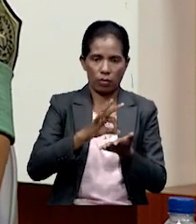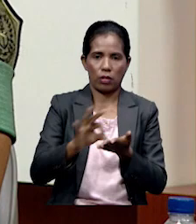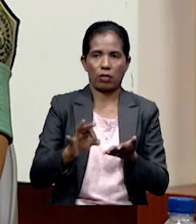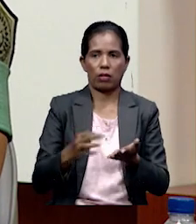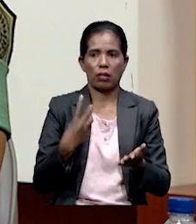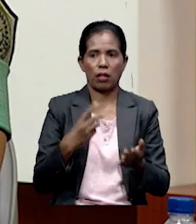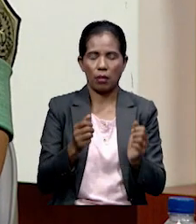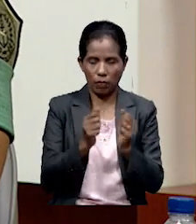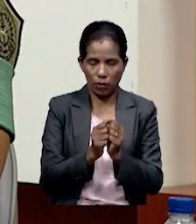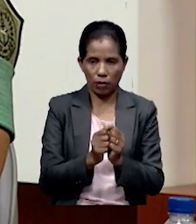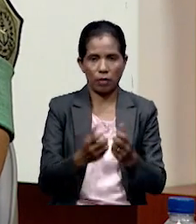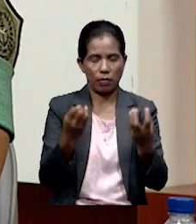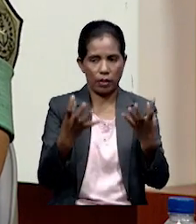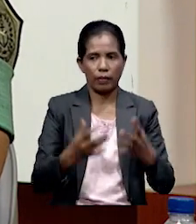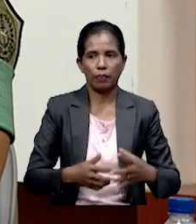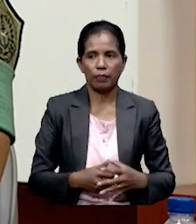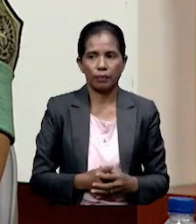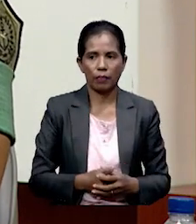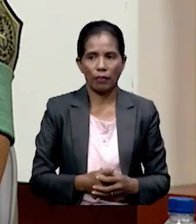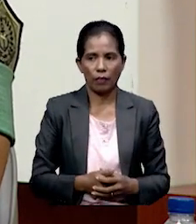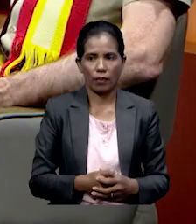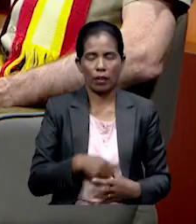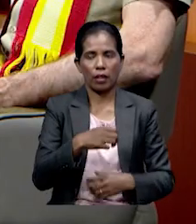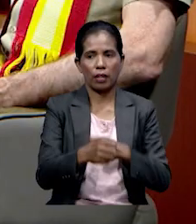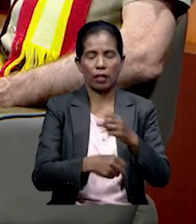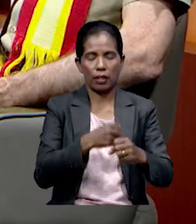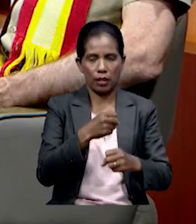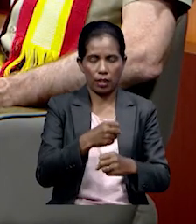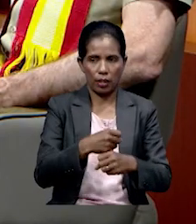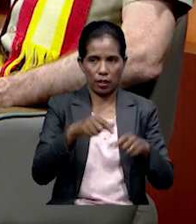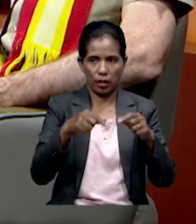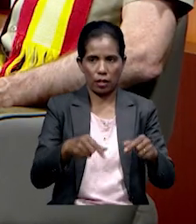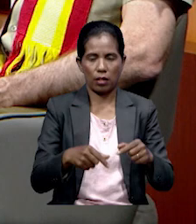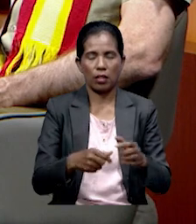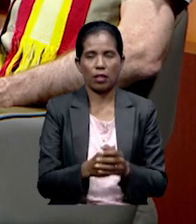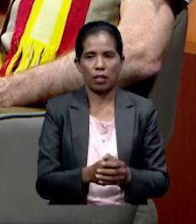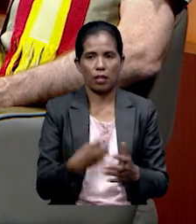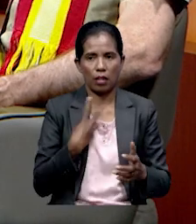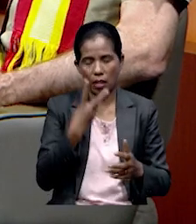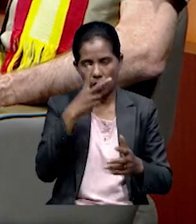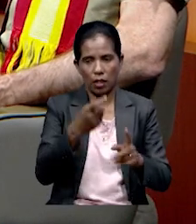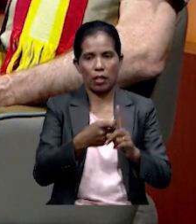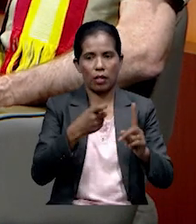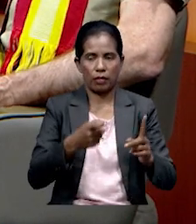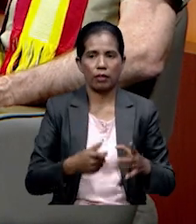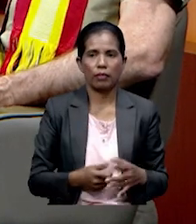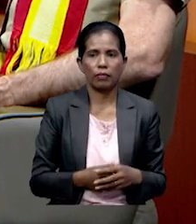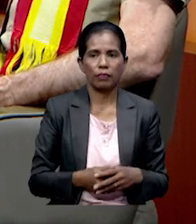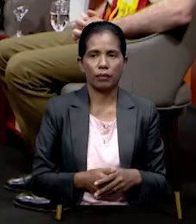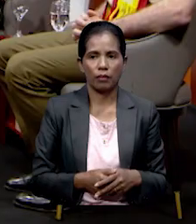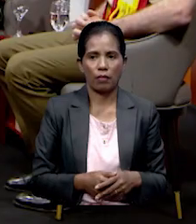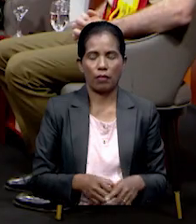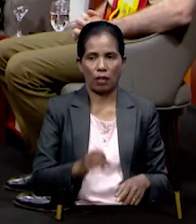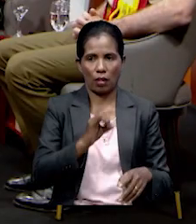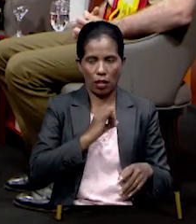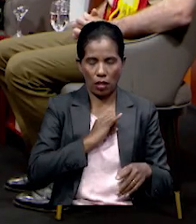itu semakin banyak Hai pagi tahun ini semakin banyak dari tahun-tahun sebelumnya dan saya